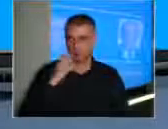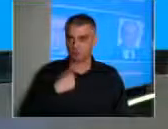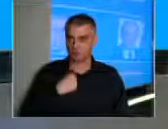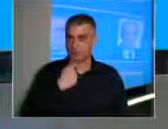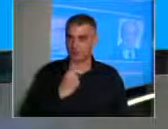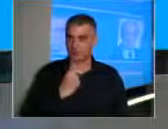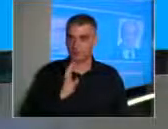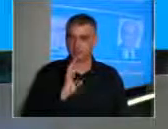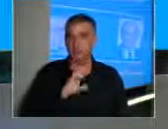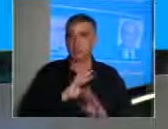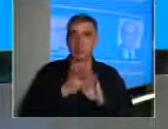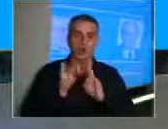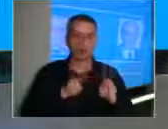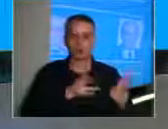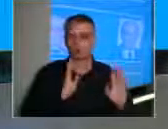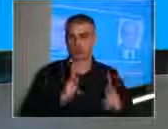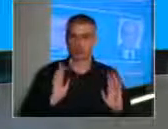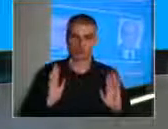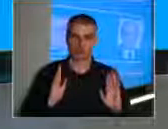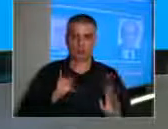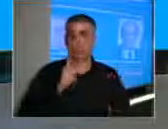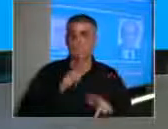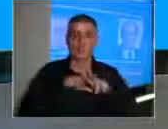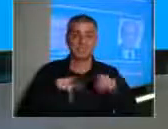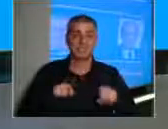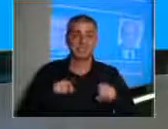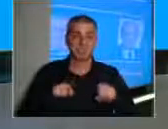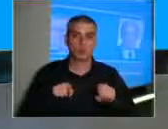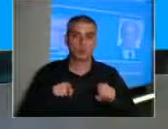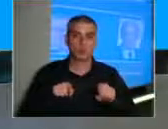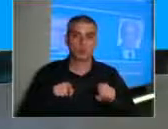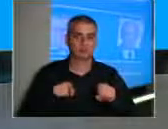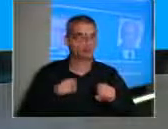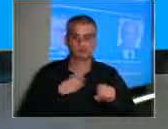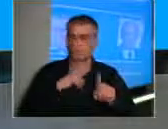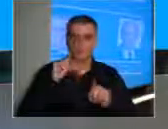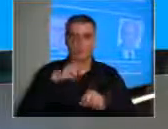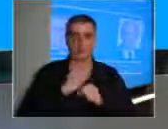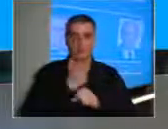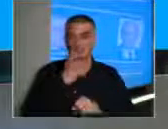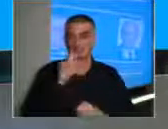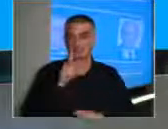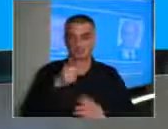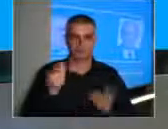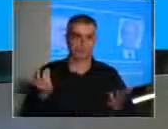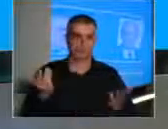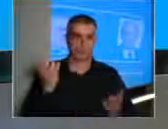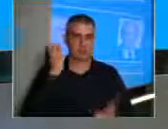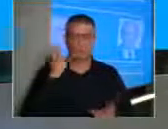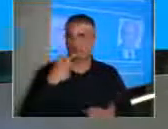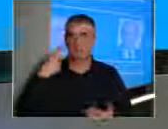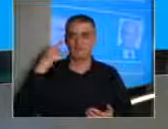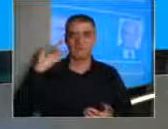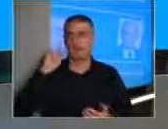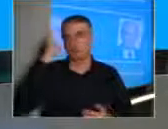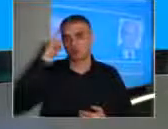אמרתי שכל האופציות היו פתוחות. אבל הסיטואציה הזאת, שבהם לא נגיע ל-61, וזה בידי פייגלין, ואף אחד לא יודע